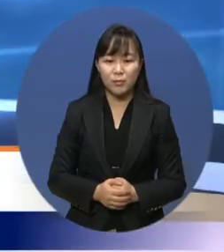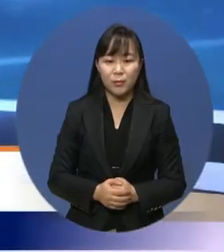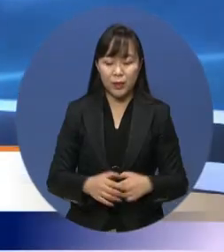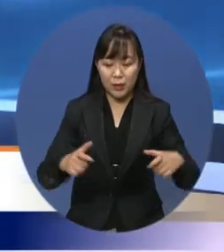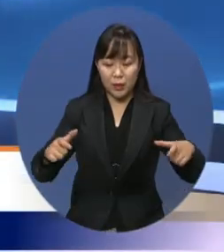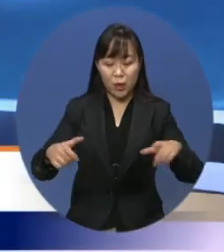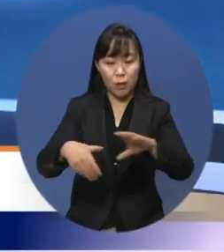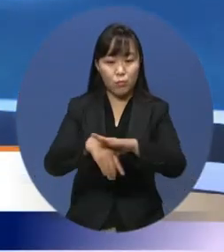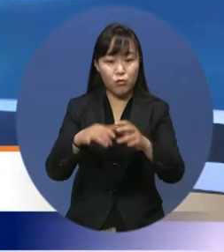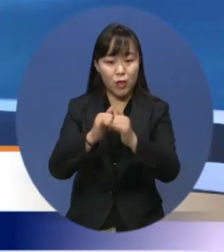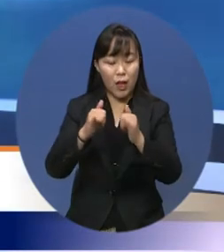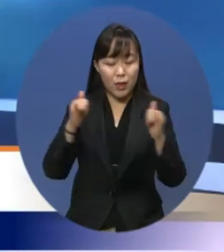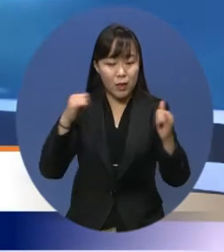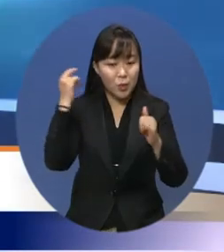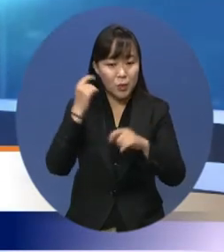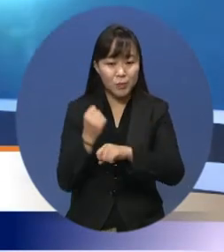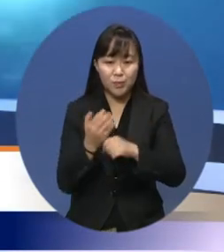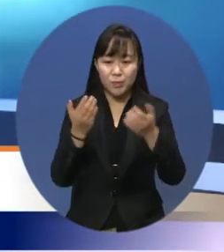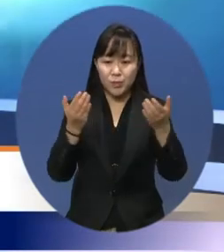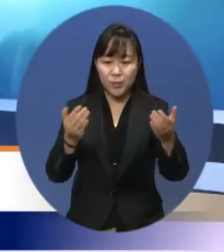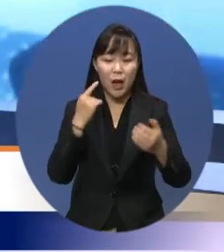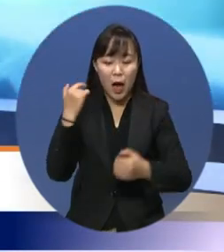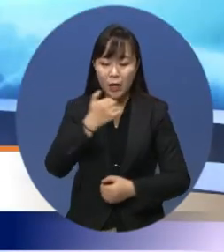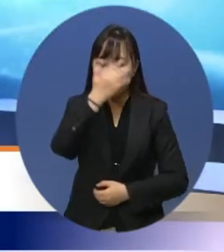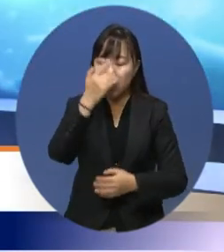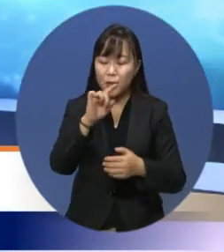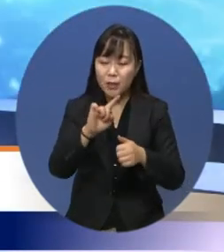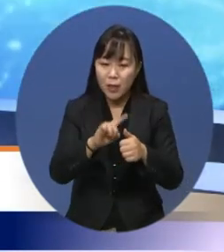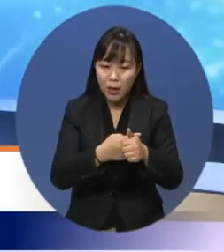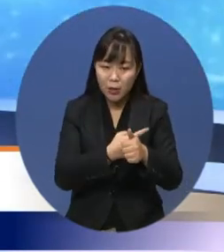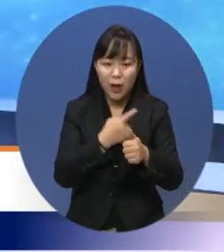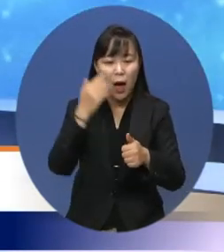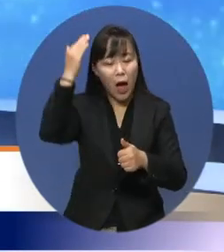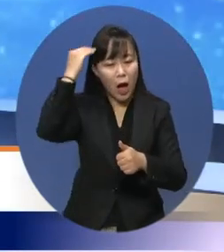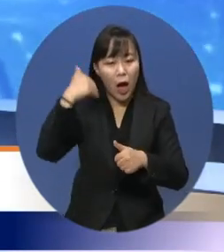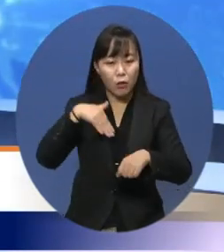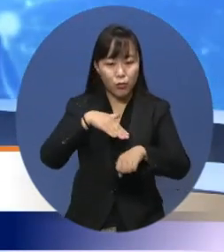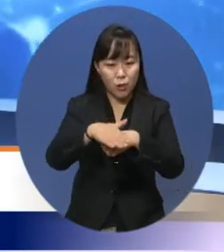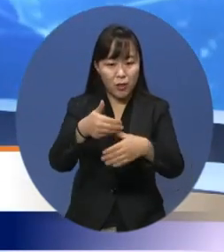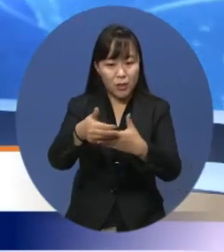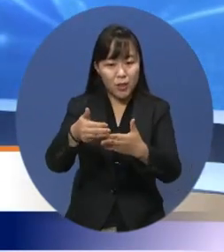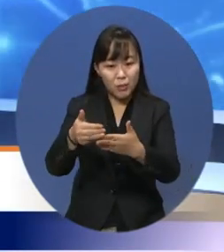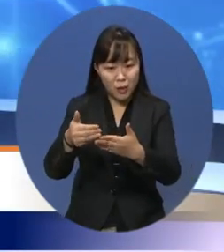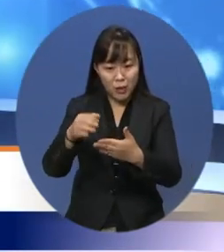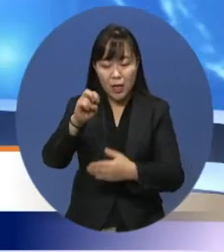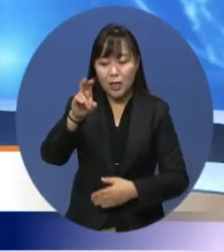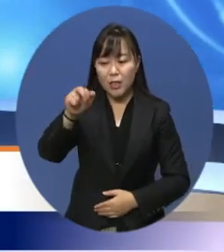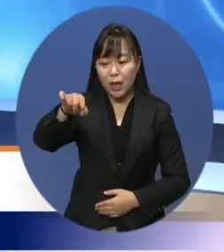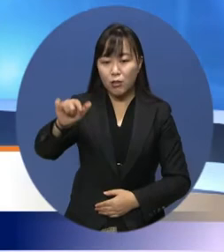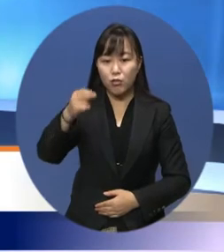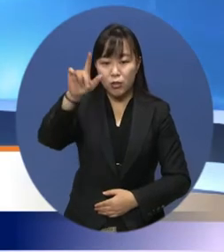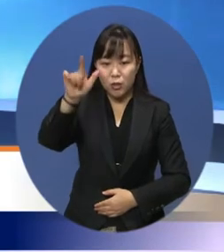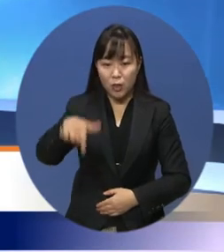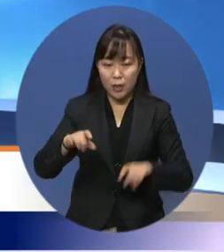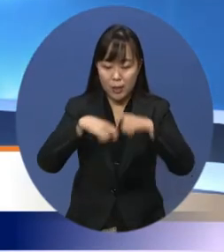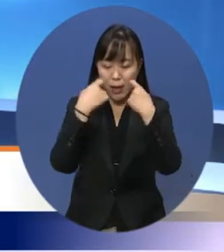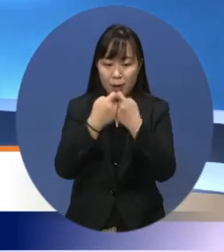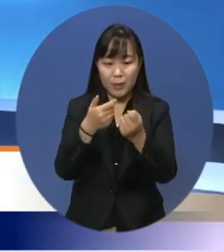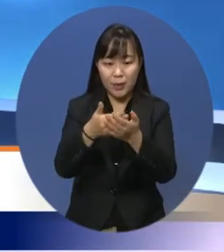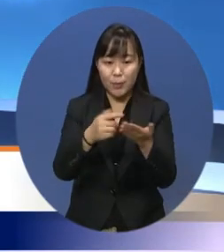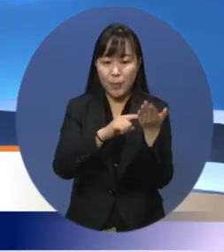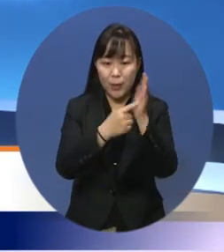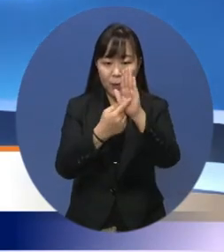지역의 문화가 소식 전해드립니다. 아름다운 자연을 한국화로 표현한 양준석 작가의 개인전이